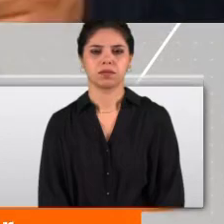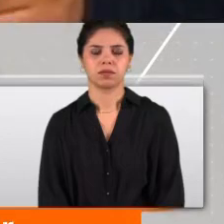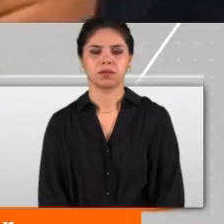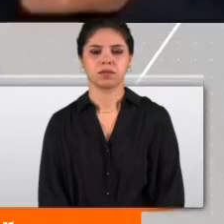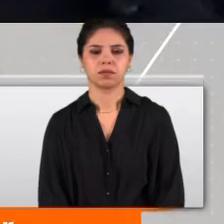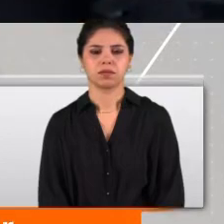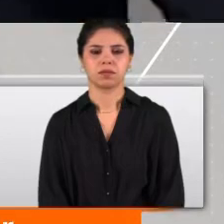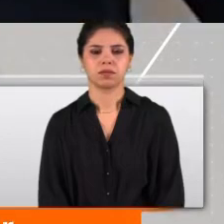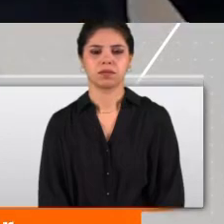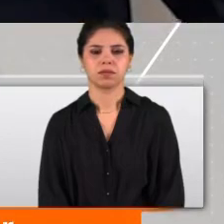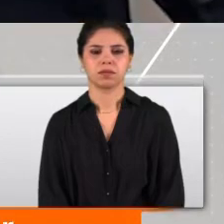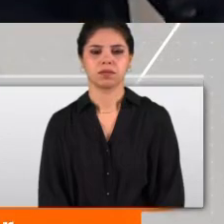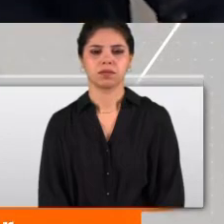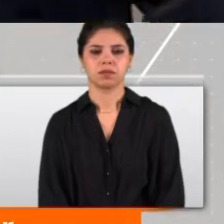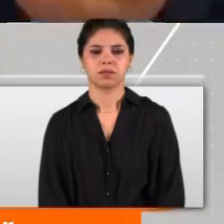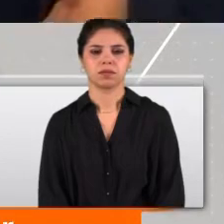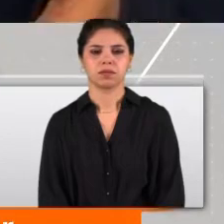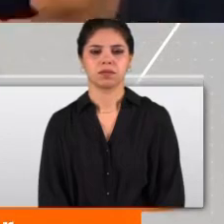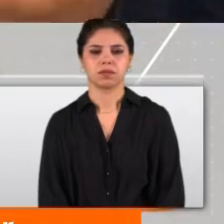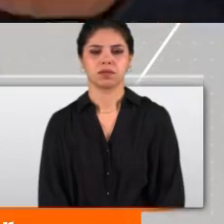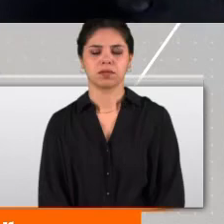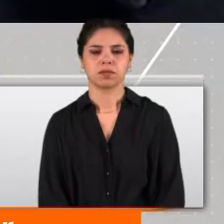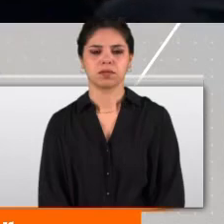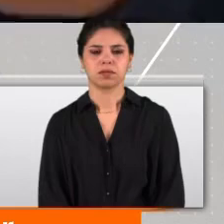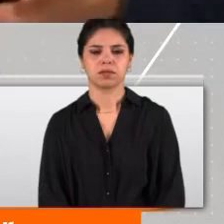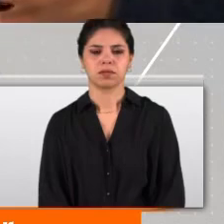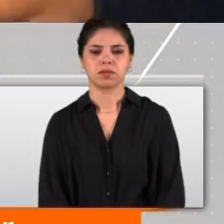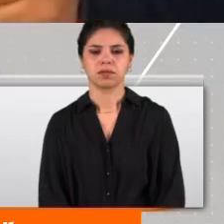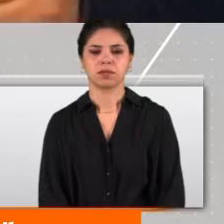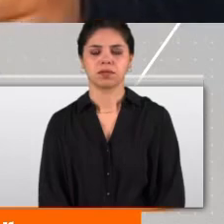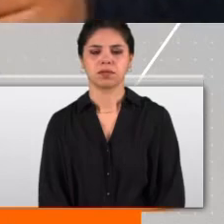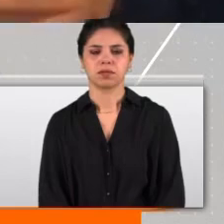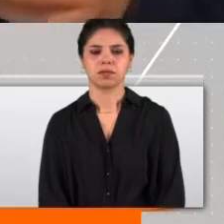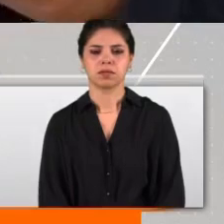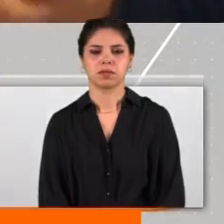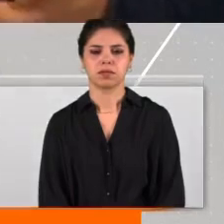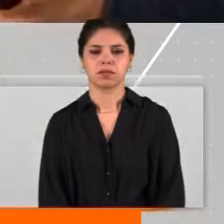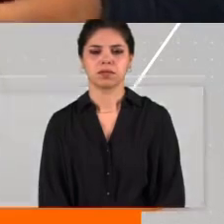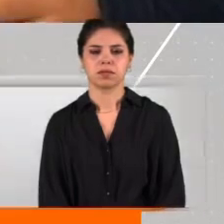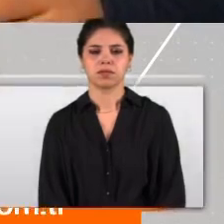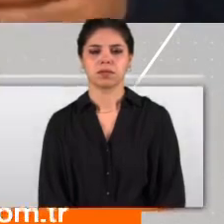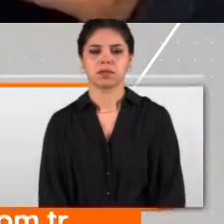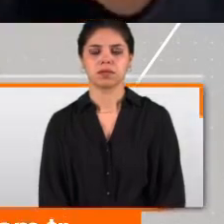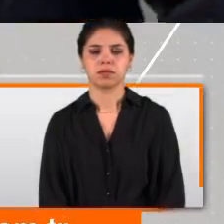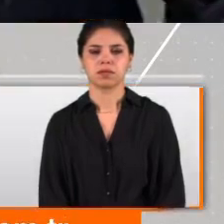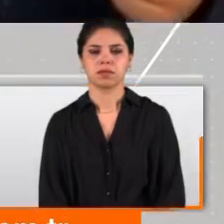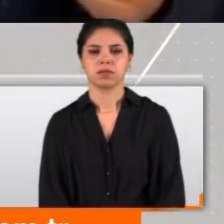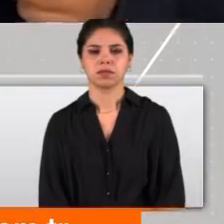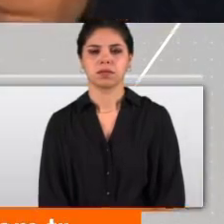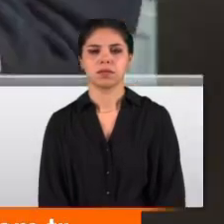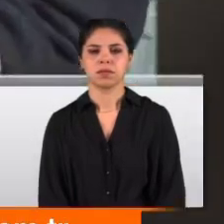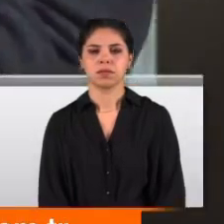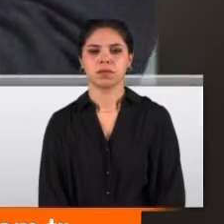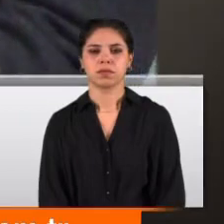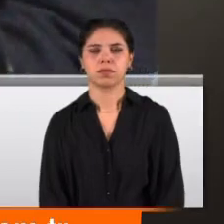süzülürken görürüz. Kanat yapıları daha büyüktür. Doğanlar ise çok hızlı hayvanlardır, çok hızlı kuşlardır. Kanat uçları daha